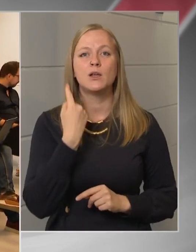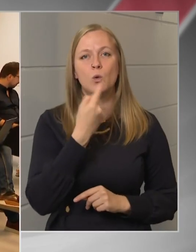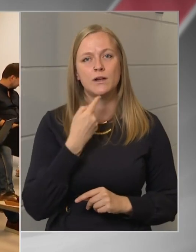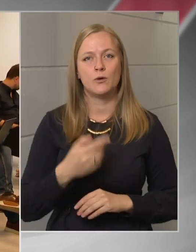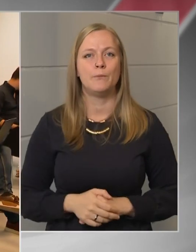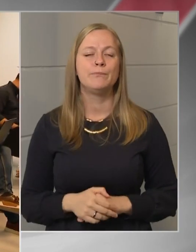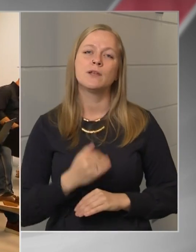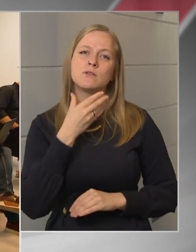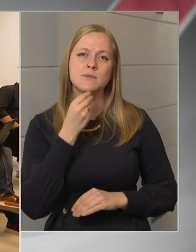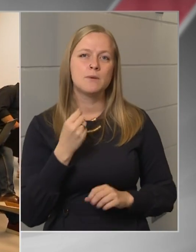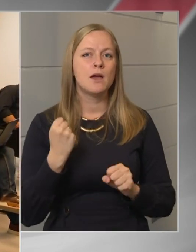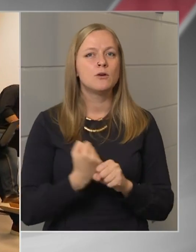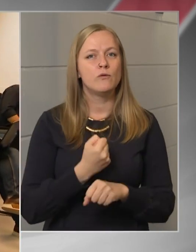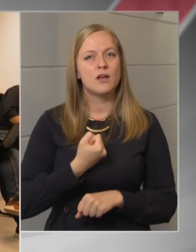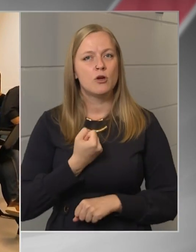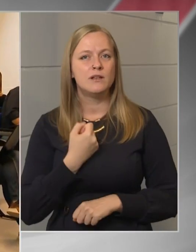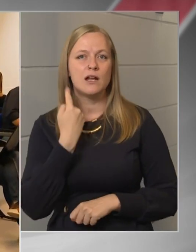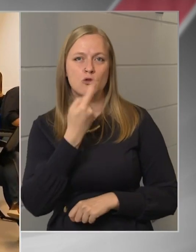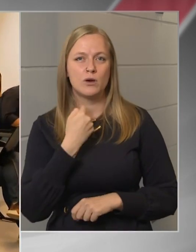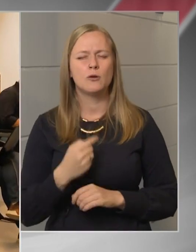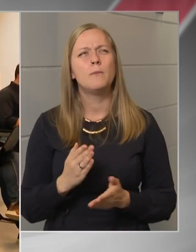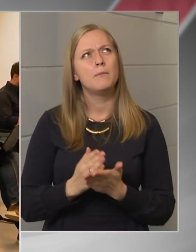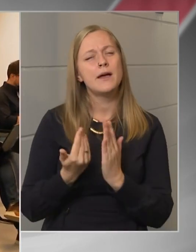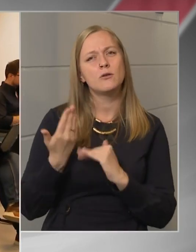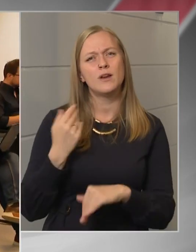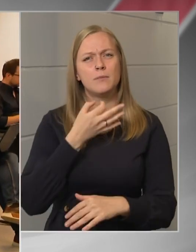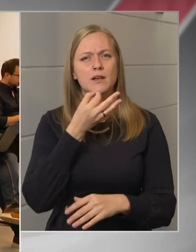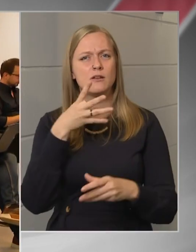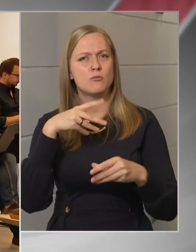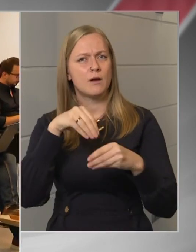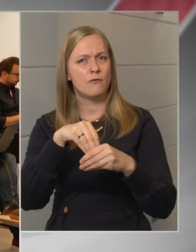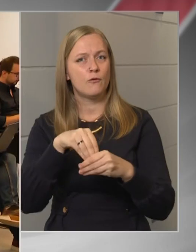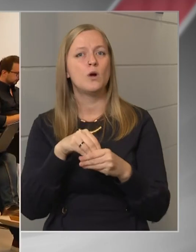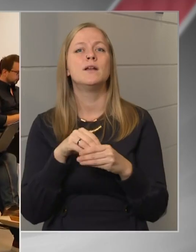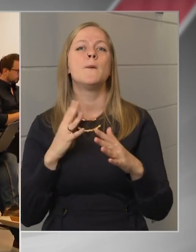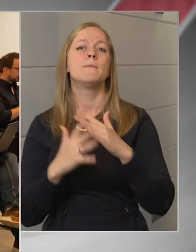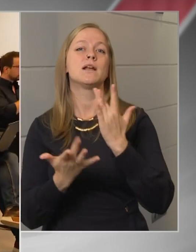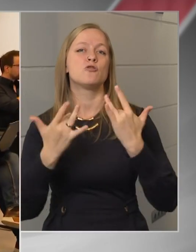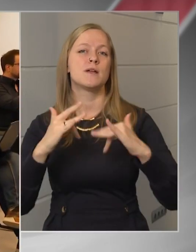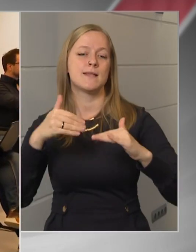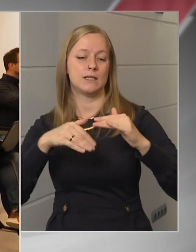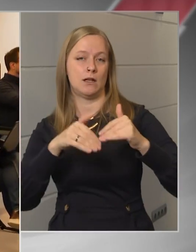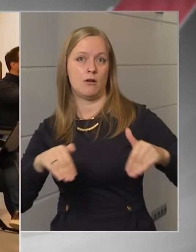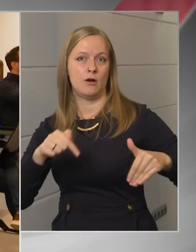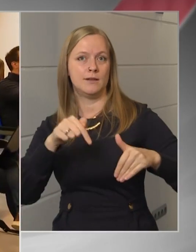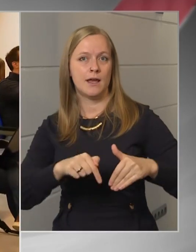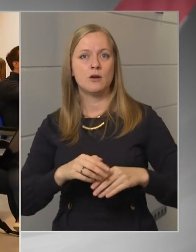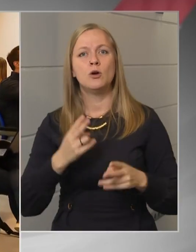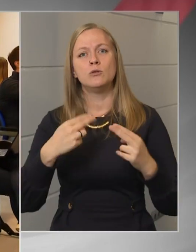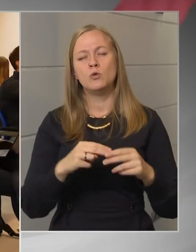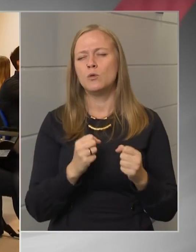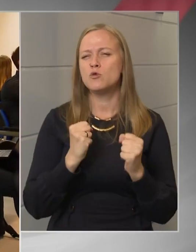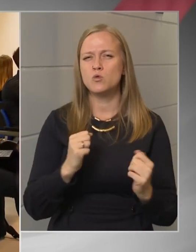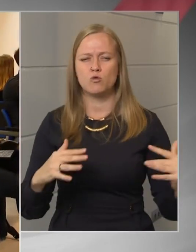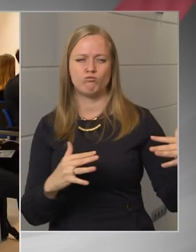Köszönöm szépen, Kovács András Origo. Itt már egy korábbi kérdésben előkerült a migráns helyzet a déli határon. Ugye több sügyös